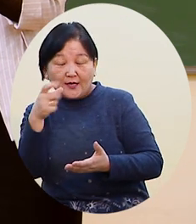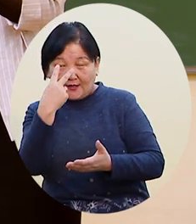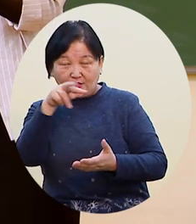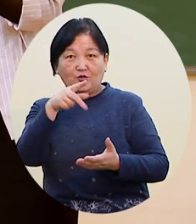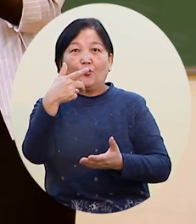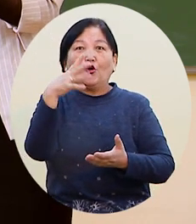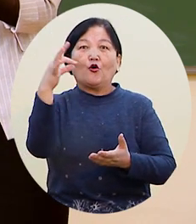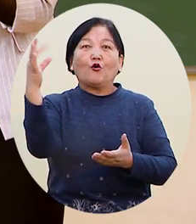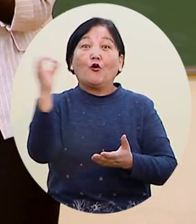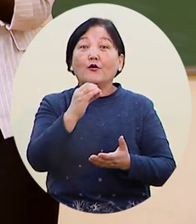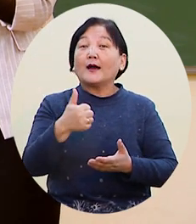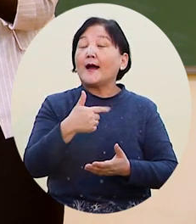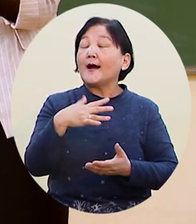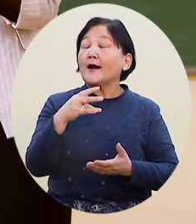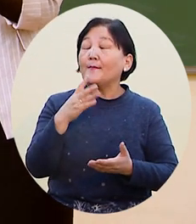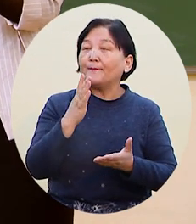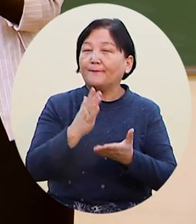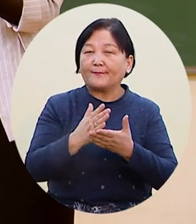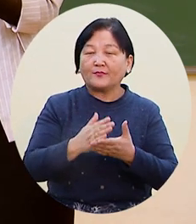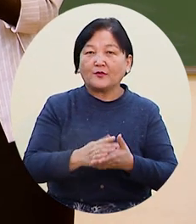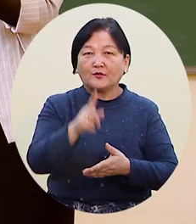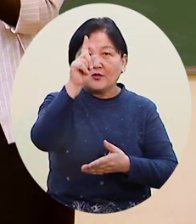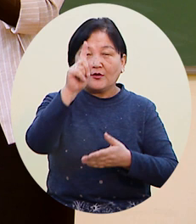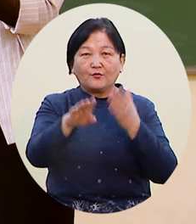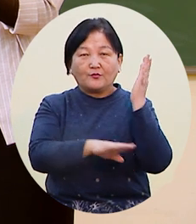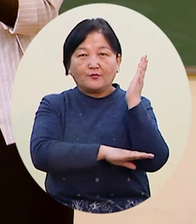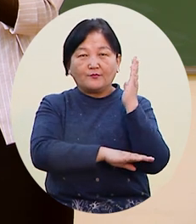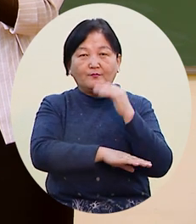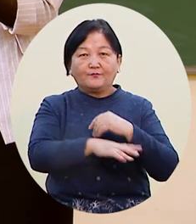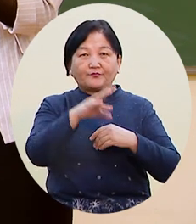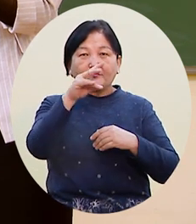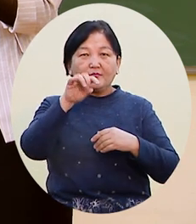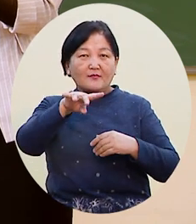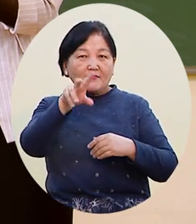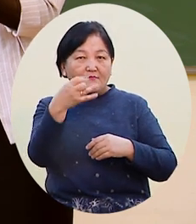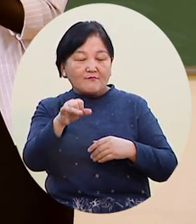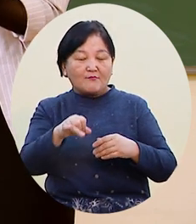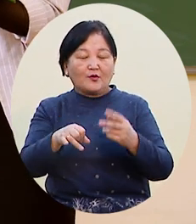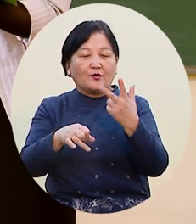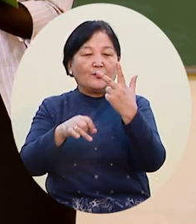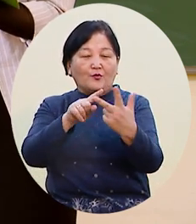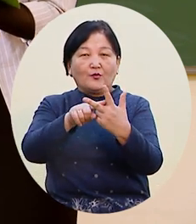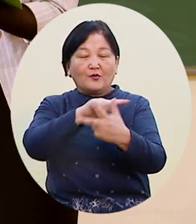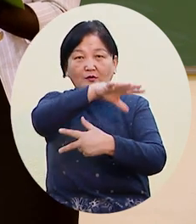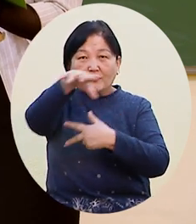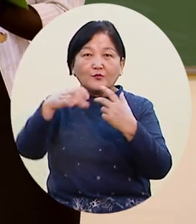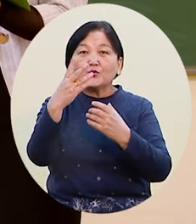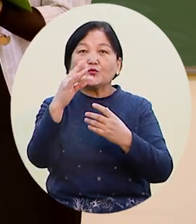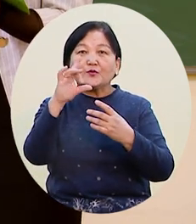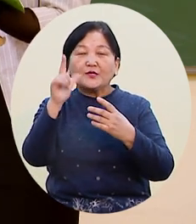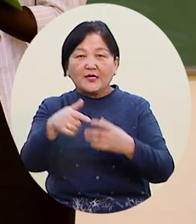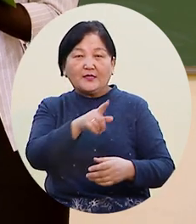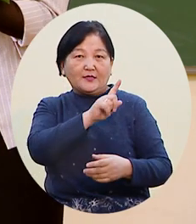зогсно. Намрын нэгэн өдөр нармай янгир гөрөөсний сүргийн наадам болох сүржин зарлал